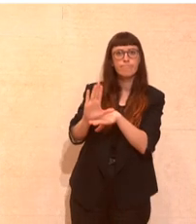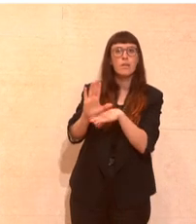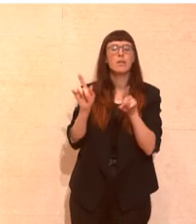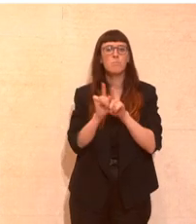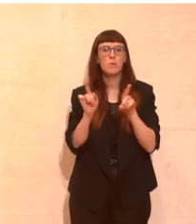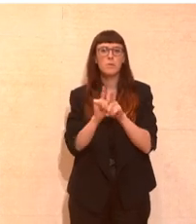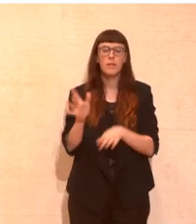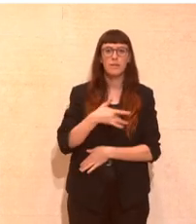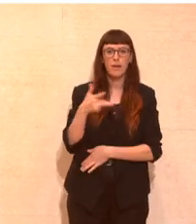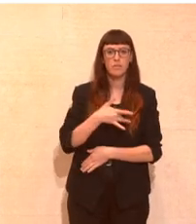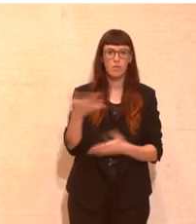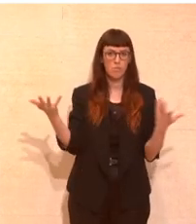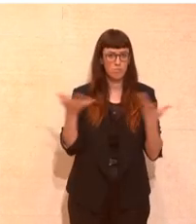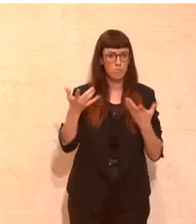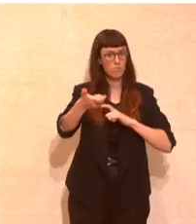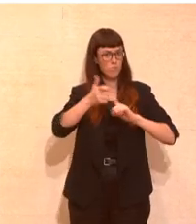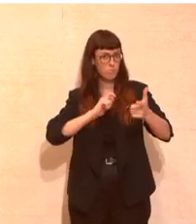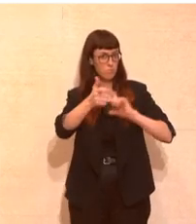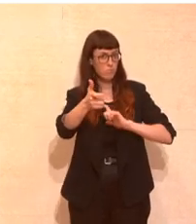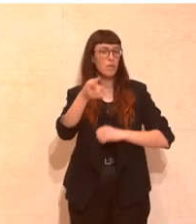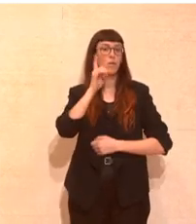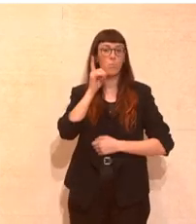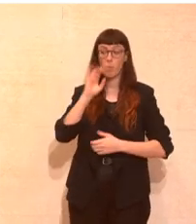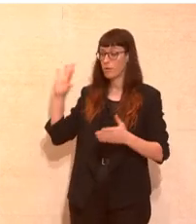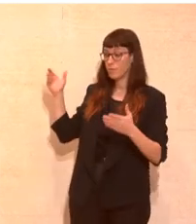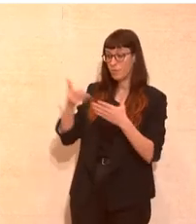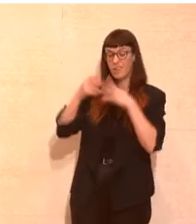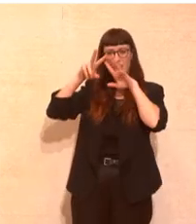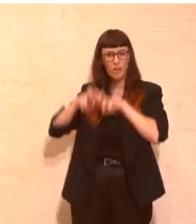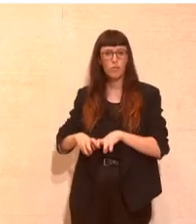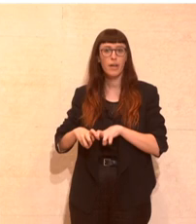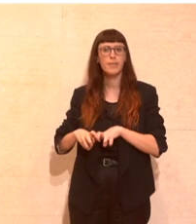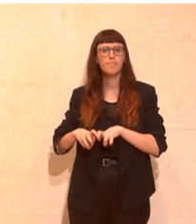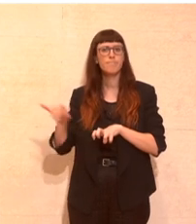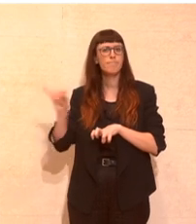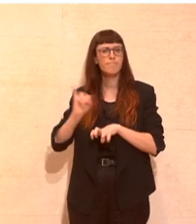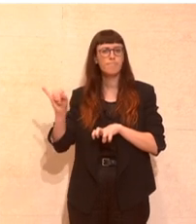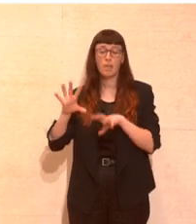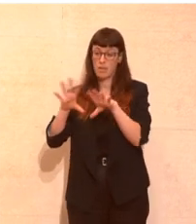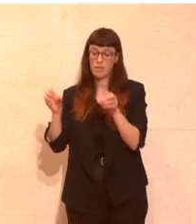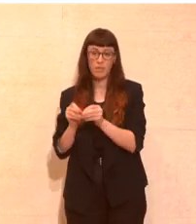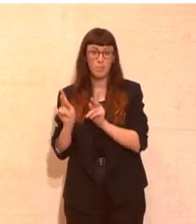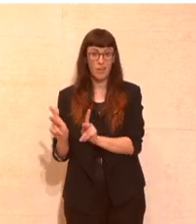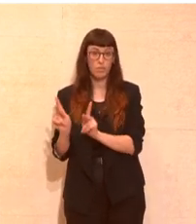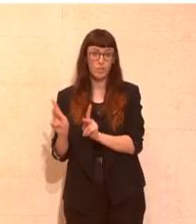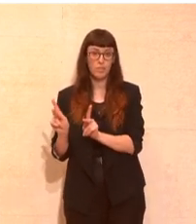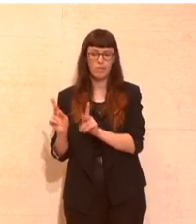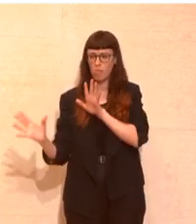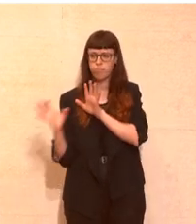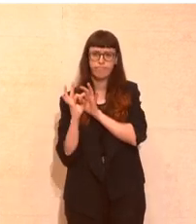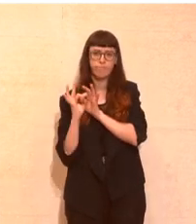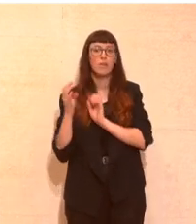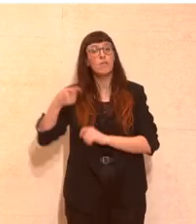vous présenter, c'est des recherches qui ont majoritairement été faites en collaboration avec des équipes pédagogiques, puisque sans l'éclairage